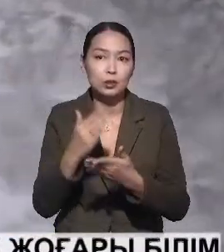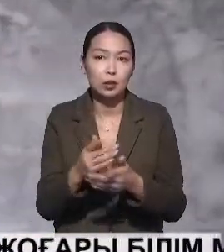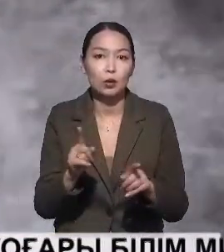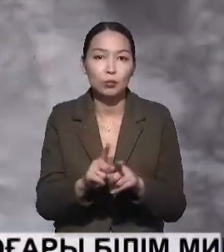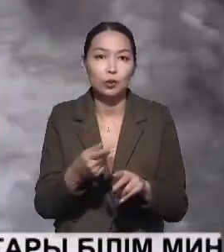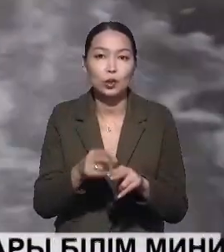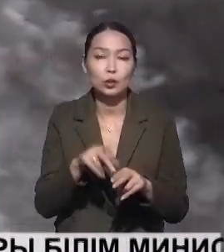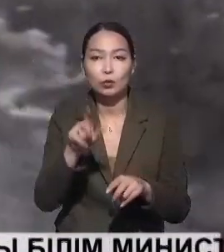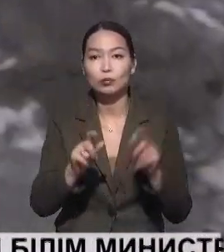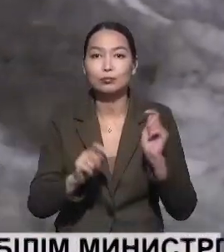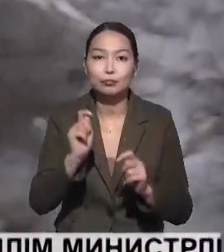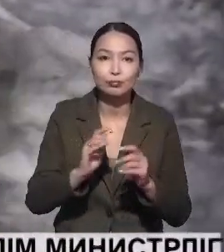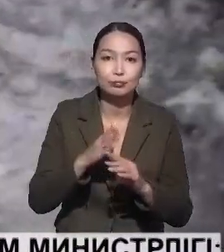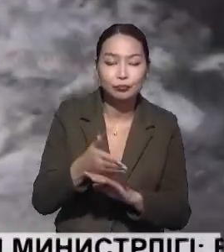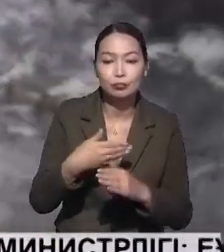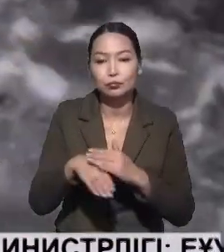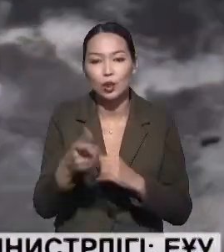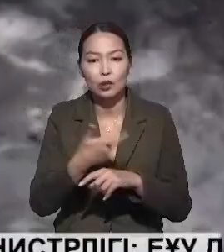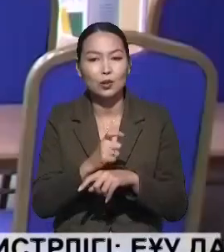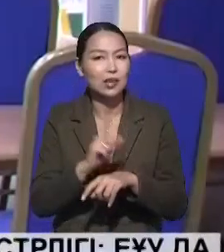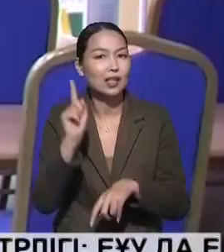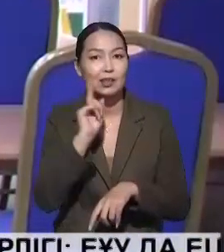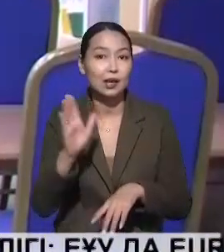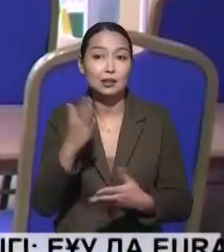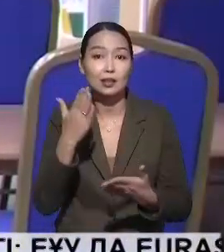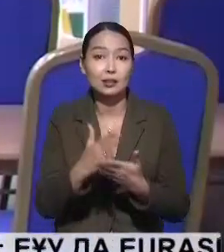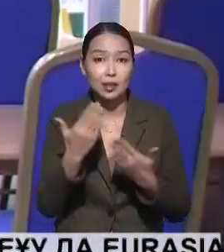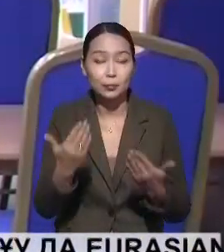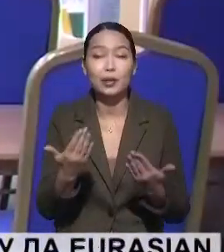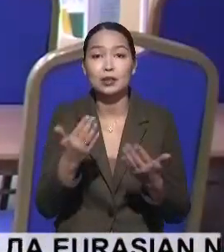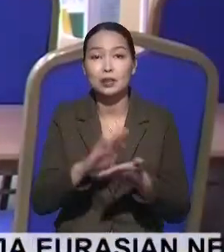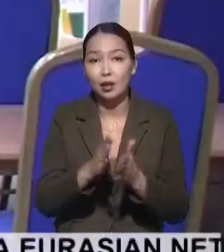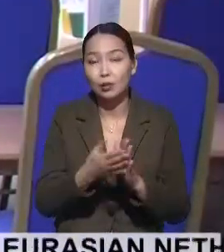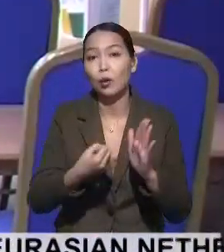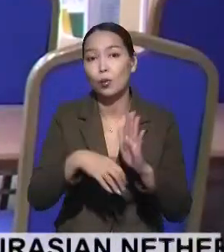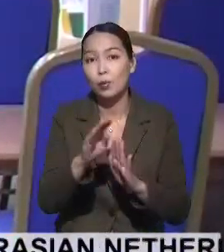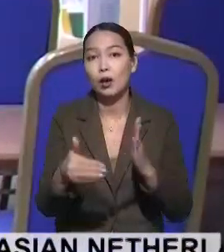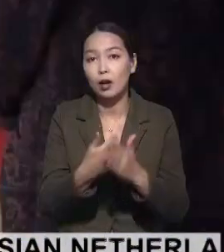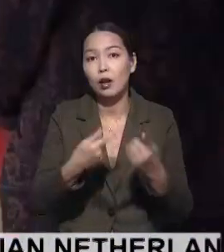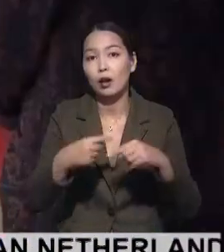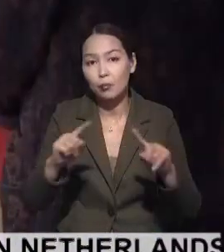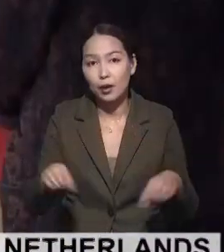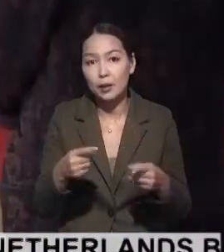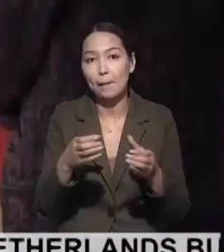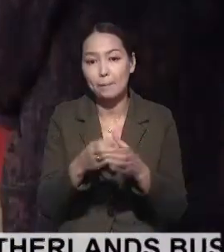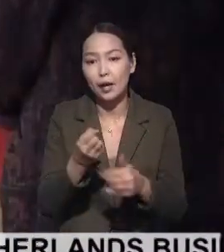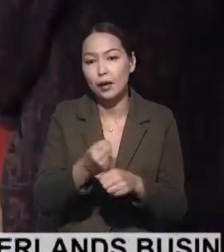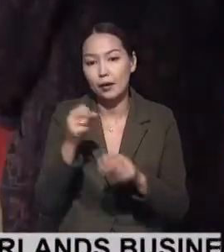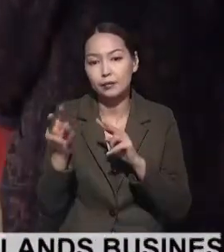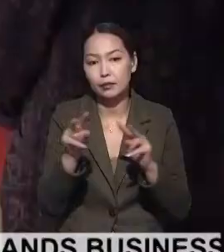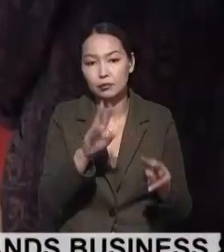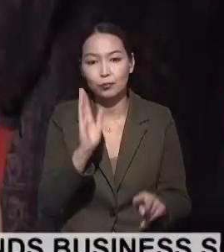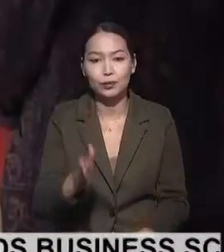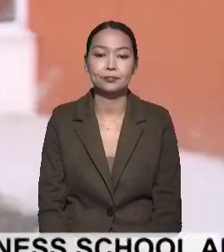алайда бұл келіп кетушілер үшін өте ыңғайсыз көрінеді. Енді жағдай тұрақталып қайта қалпына келгенше партияның назарында